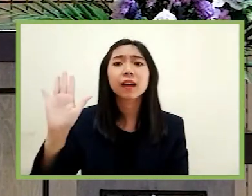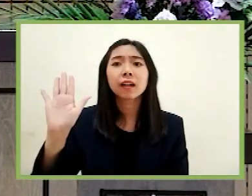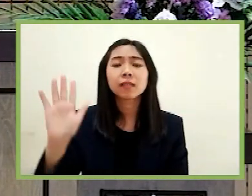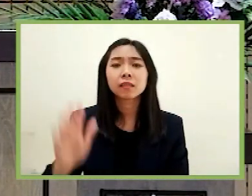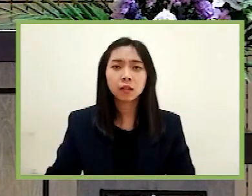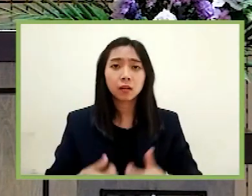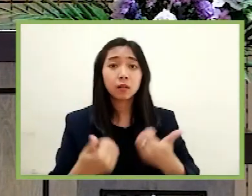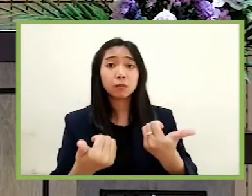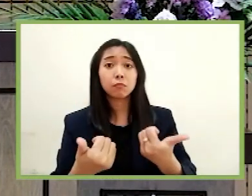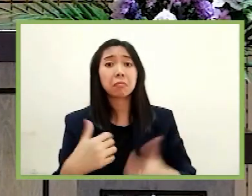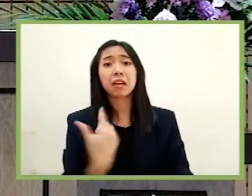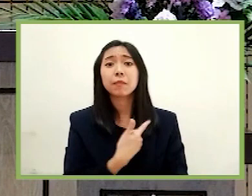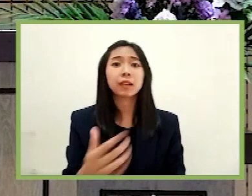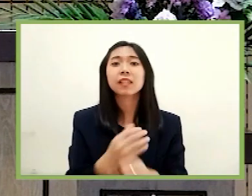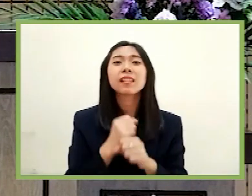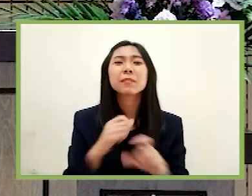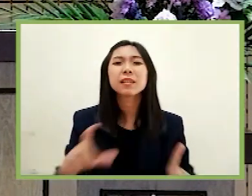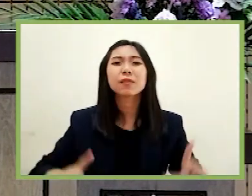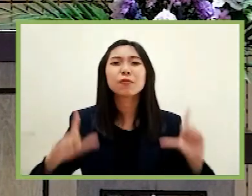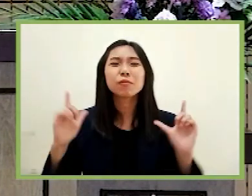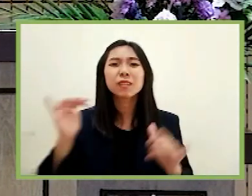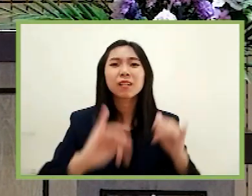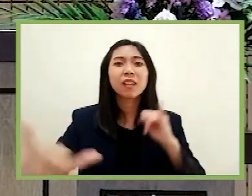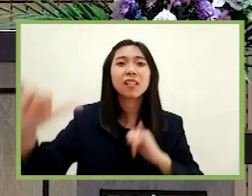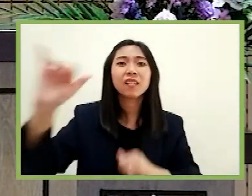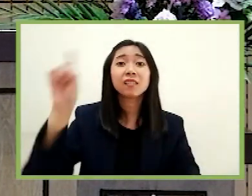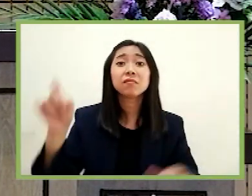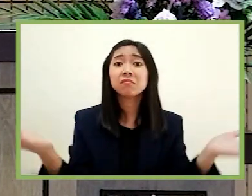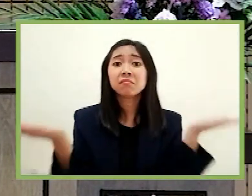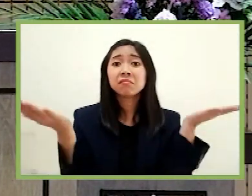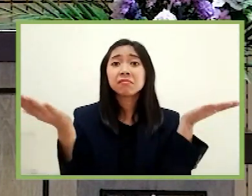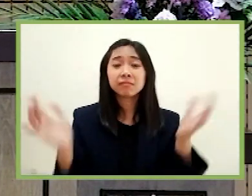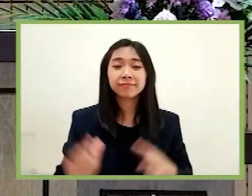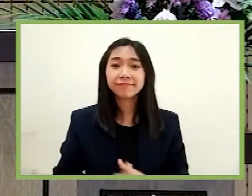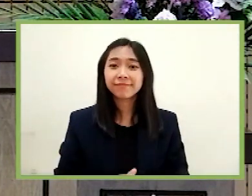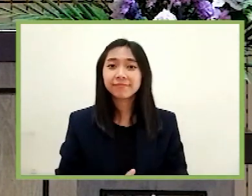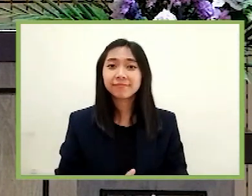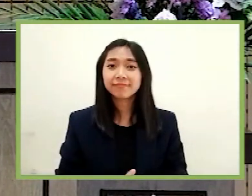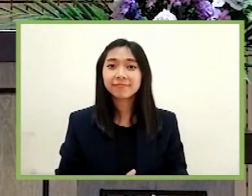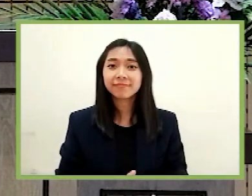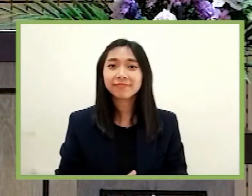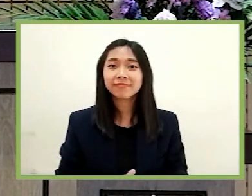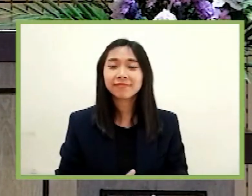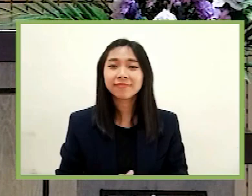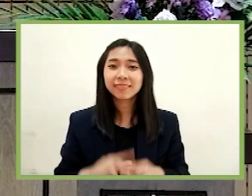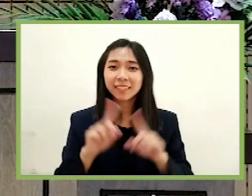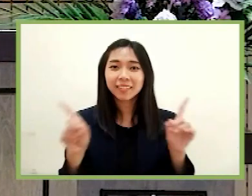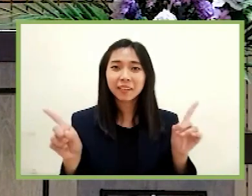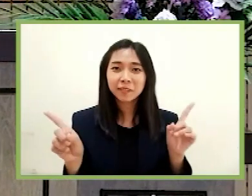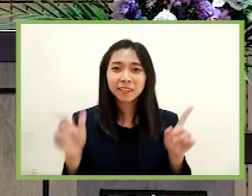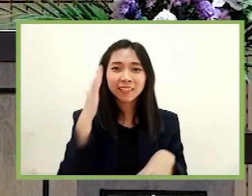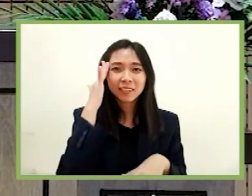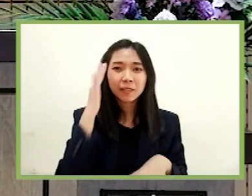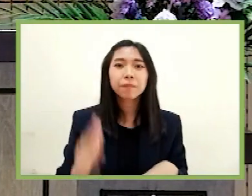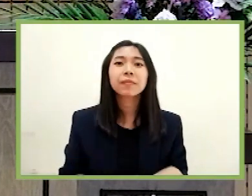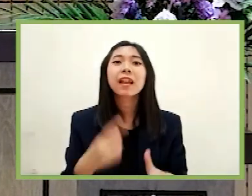Bagaimana bisa kita mendapatkan hidup kekal tapi kan pertanyaannya adalah Apa